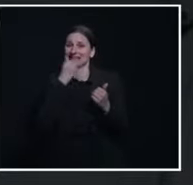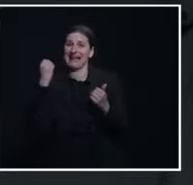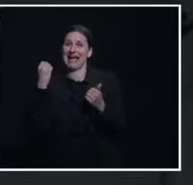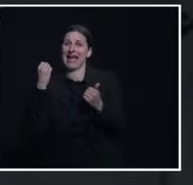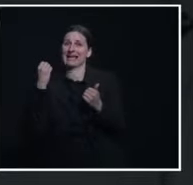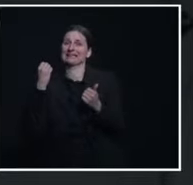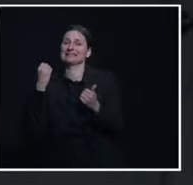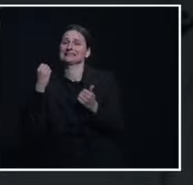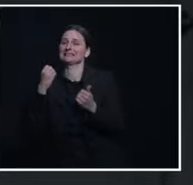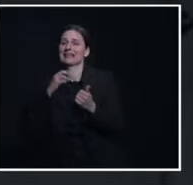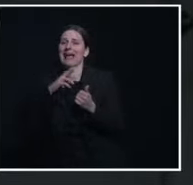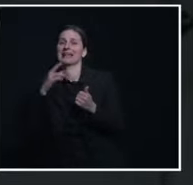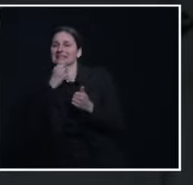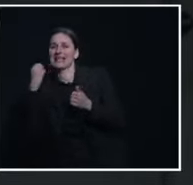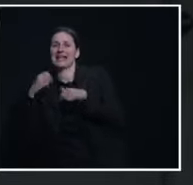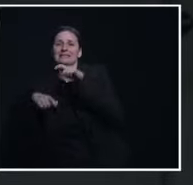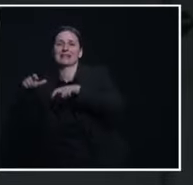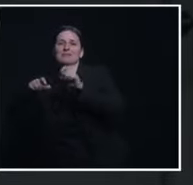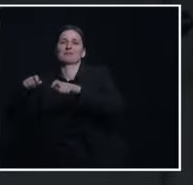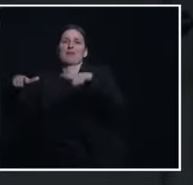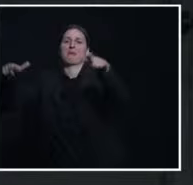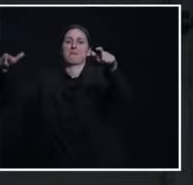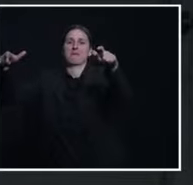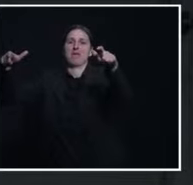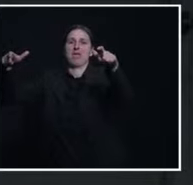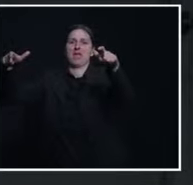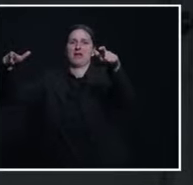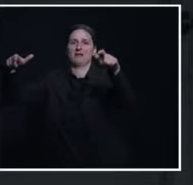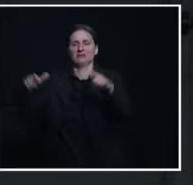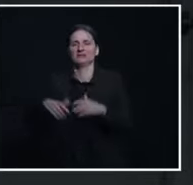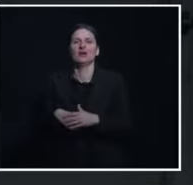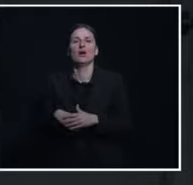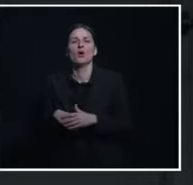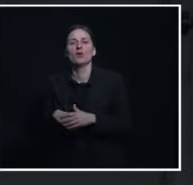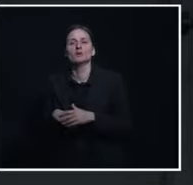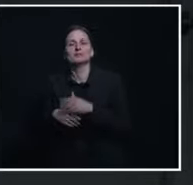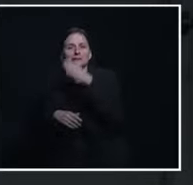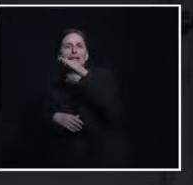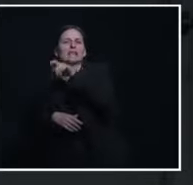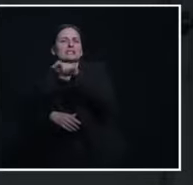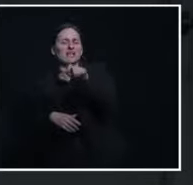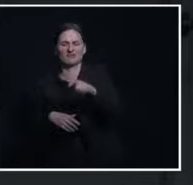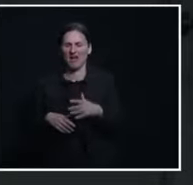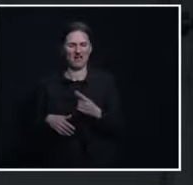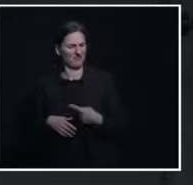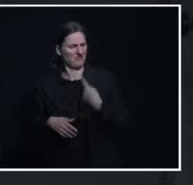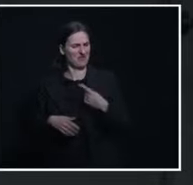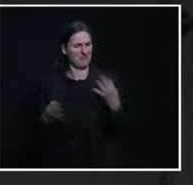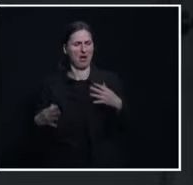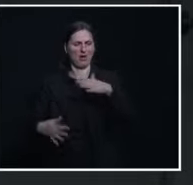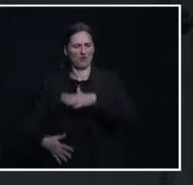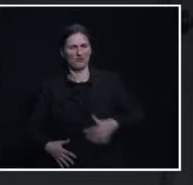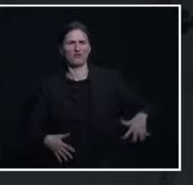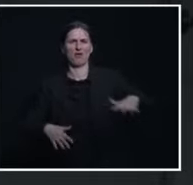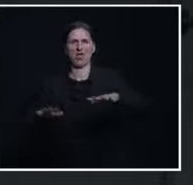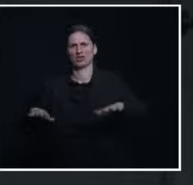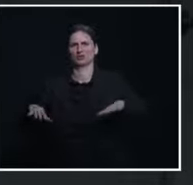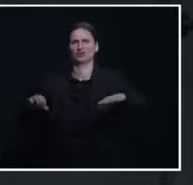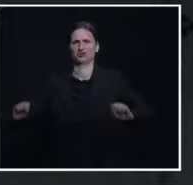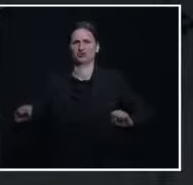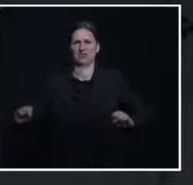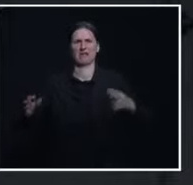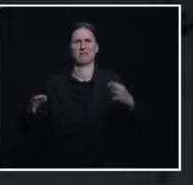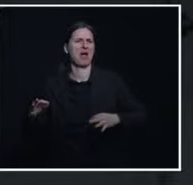und Nationalisten wieder von einer Renaissance eines völkischen Staates und der Deportation